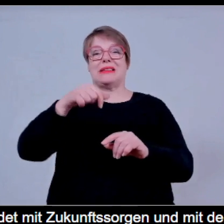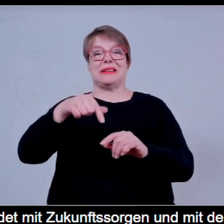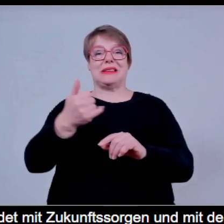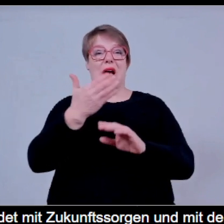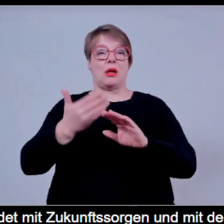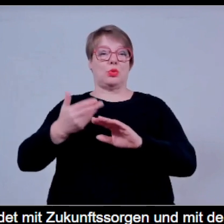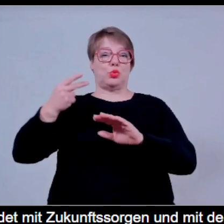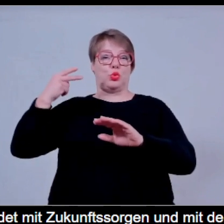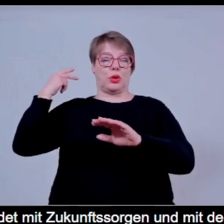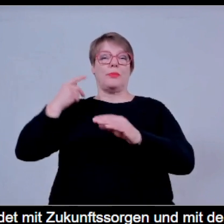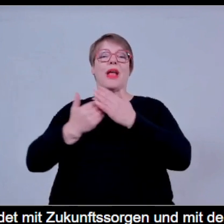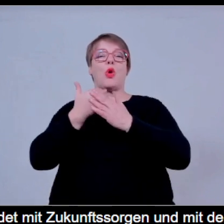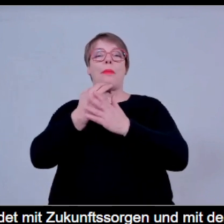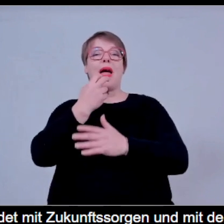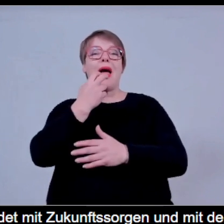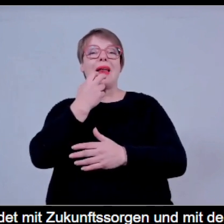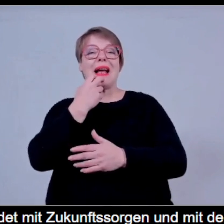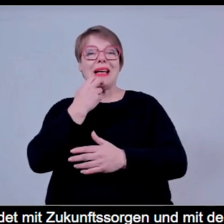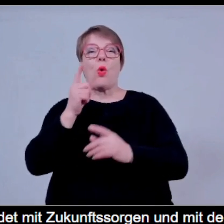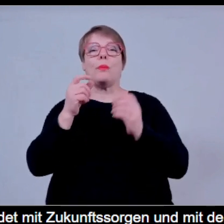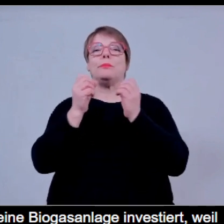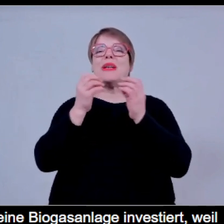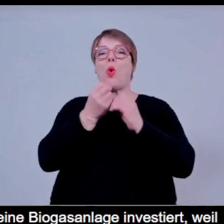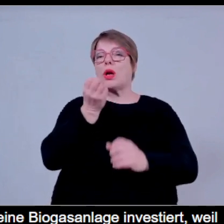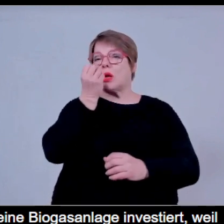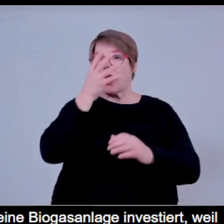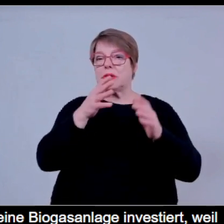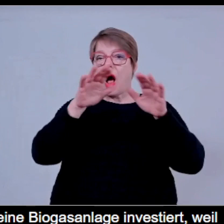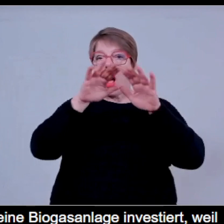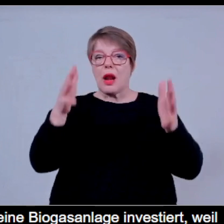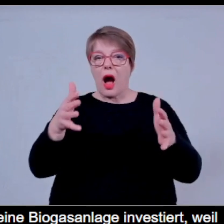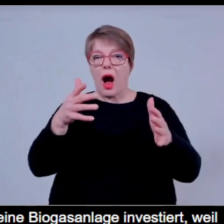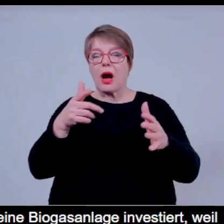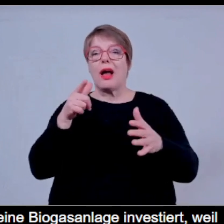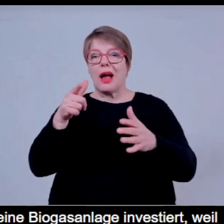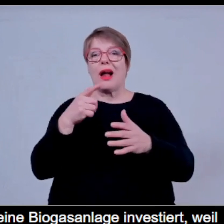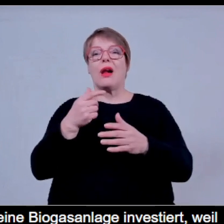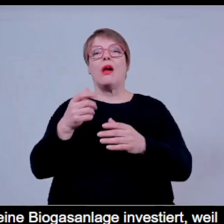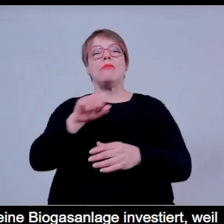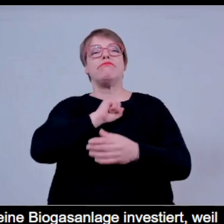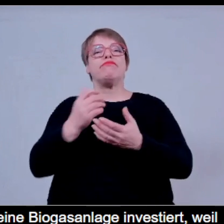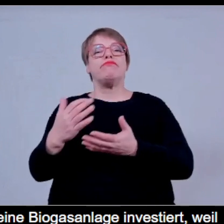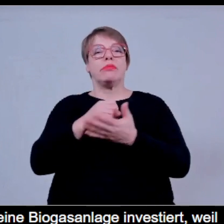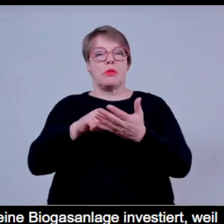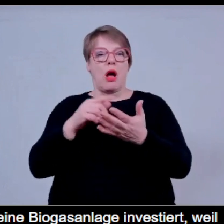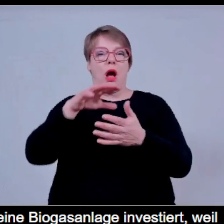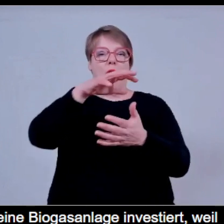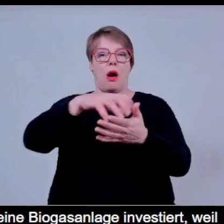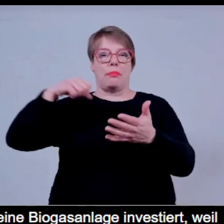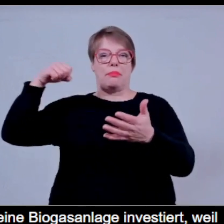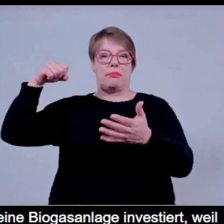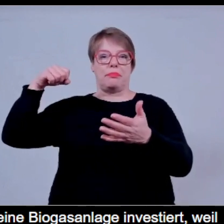das Geld abzuliefern, weil eben die Substratkosten deutlich gestiegen sind, sei es Mais oder andere Güter,